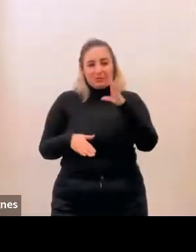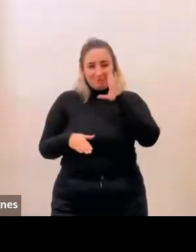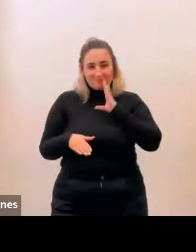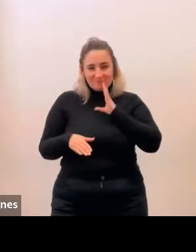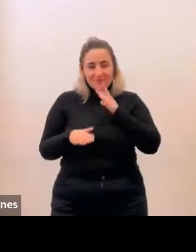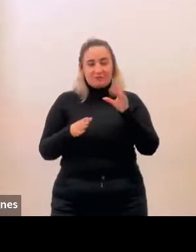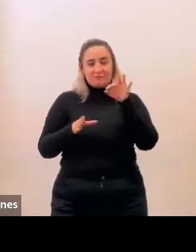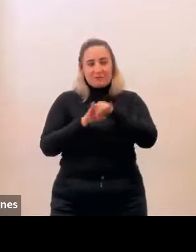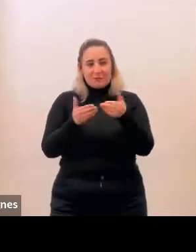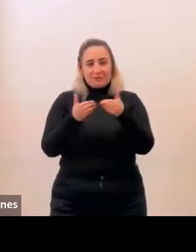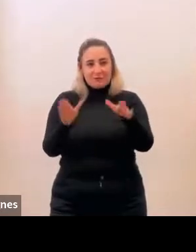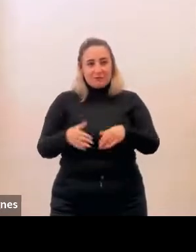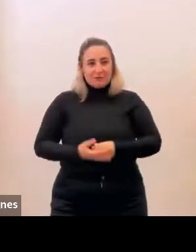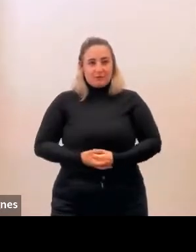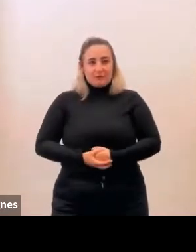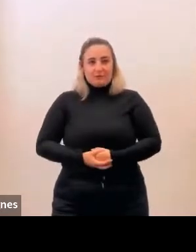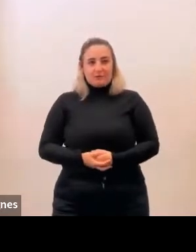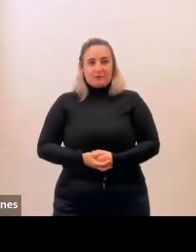vote.